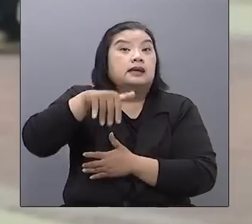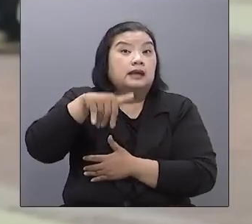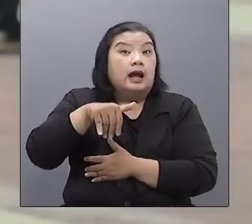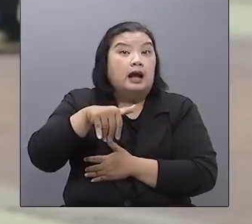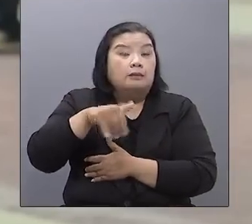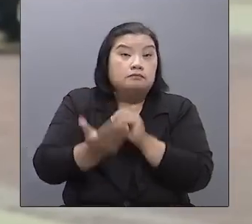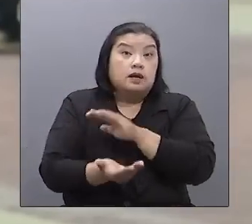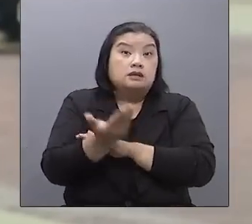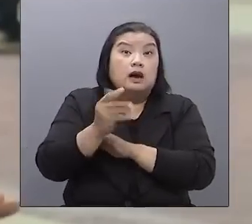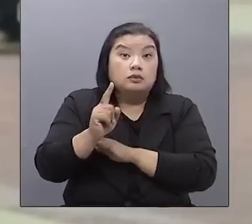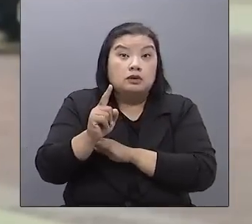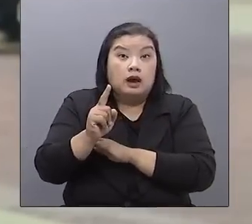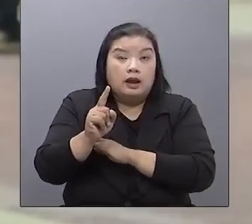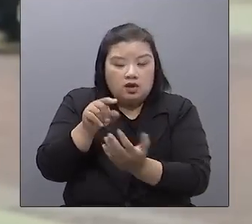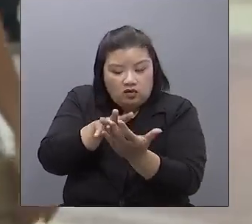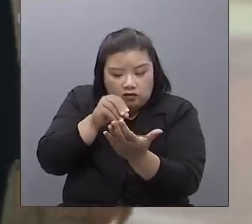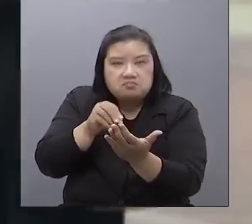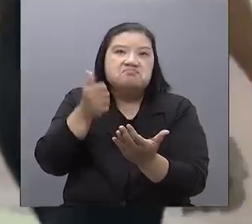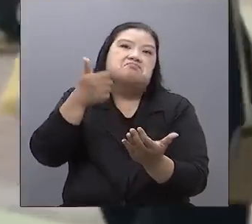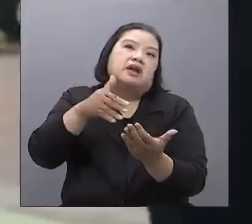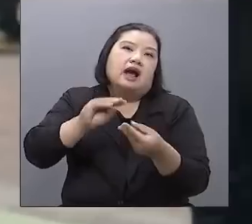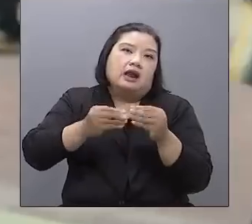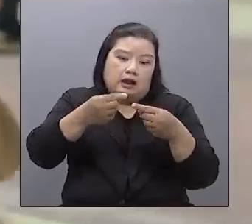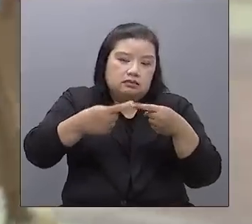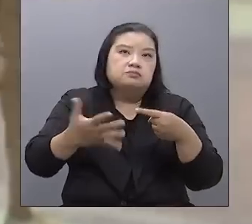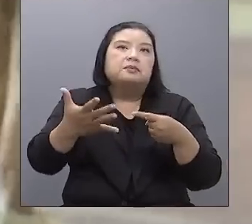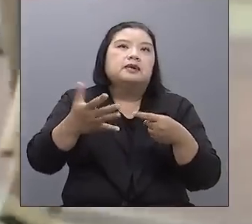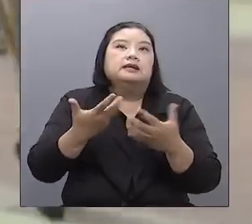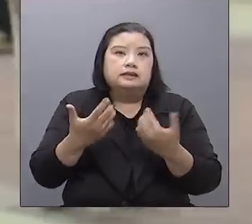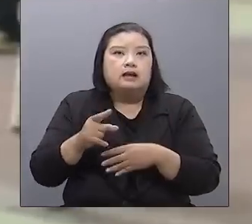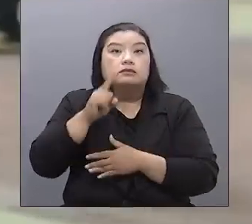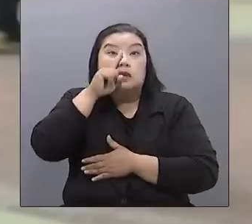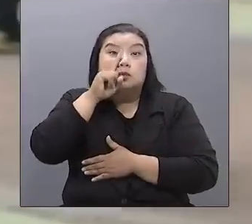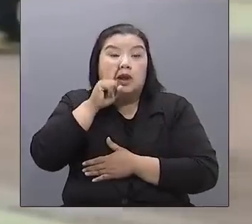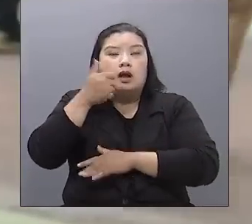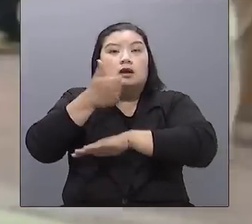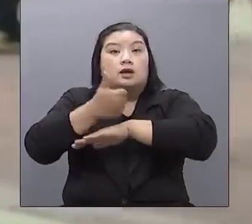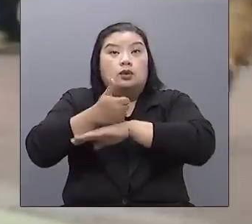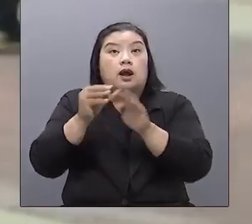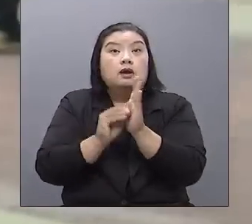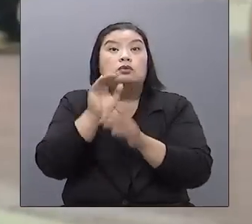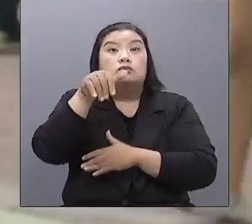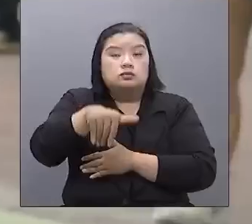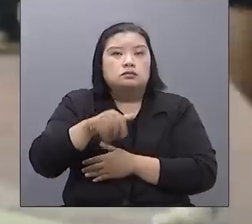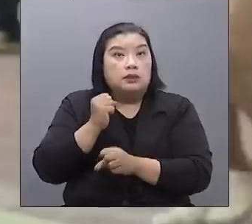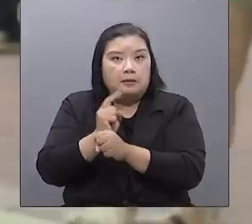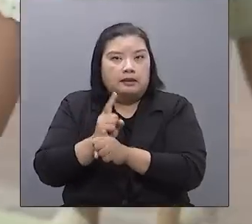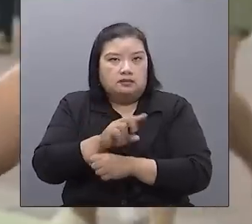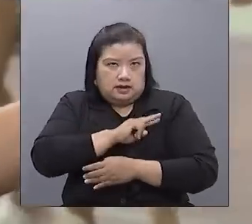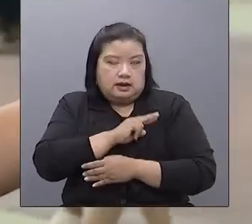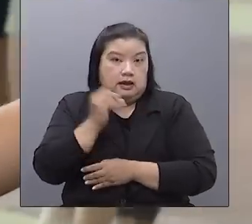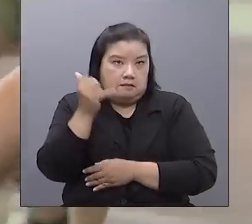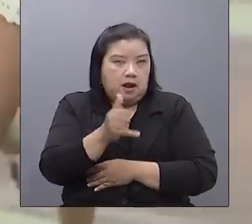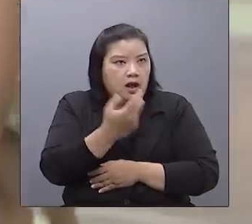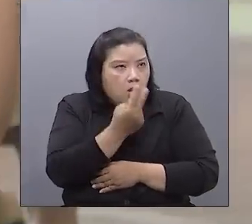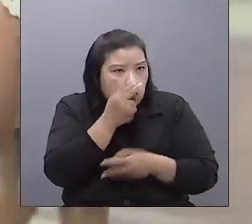าคือสแกน QR code เมื่อสักครู่ที่ผ่านมาในชัชชาติ สิทธิพันธ์ผู้ว่าราชการกรุงเทพมหานครเดินทางมาจุดนี้นะคะบอกว่าจะนำไปปรับ